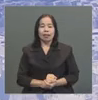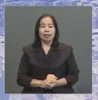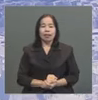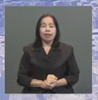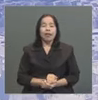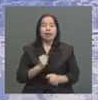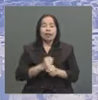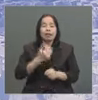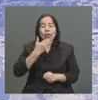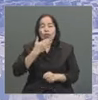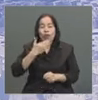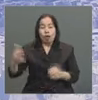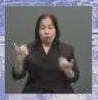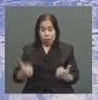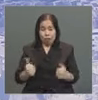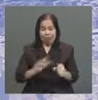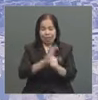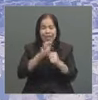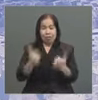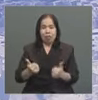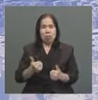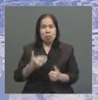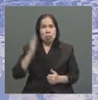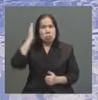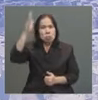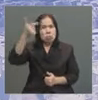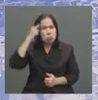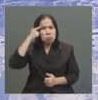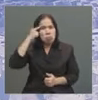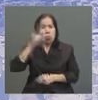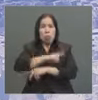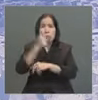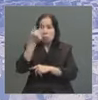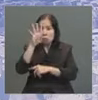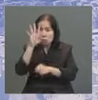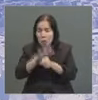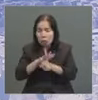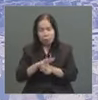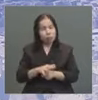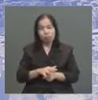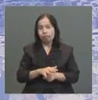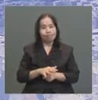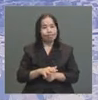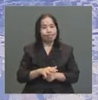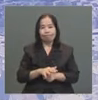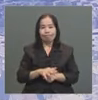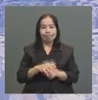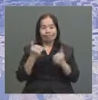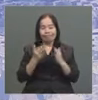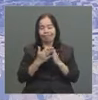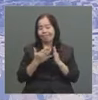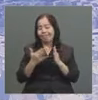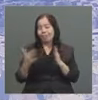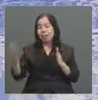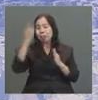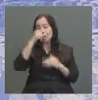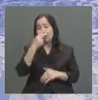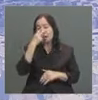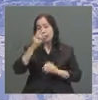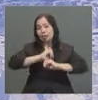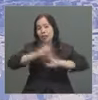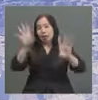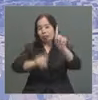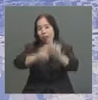ลอดไปนะครับช่วงตอนนี้ถามว่านานแค่ไหน14วันพอไหมตอนนี้เมื่อไหร่ที่ยังได้เห็นภาพ